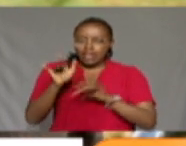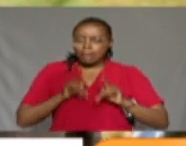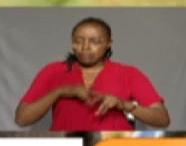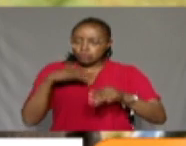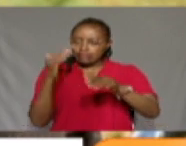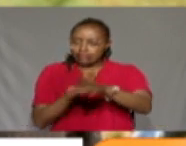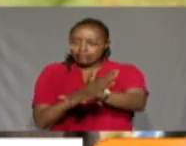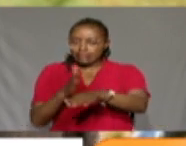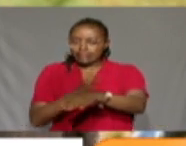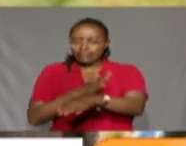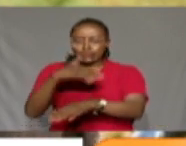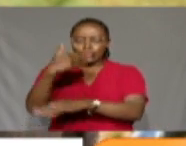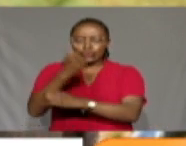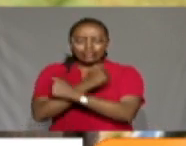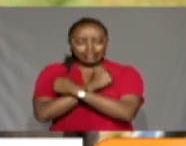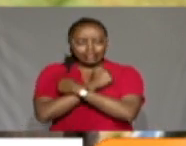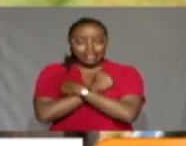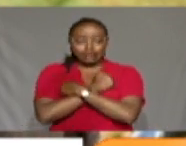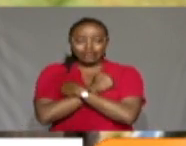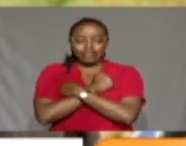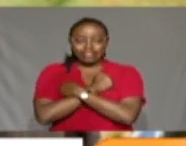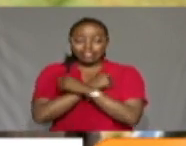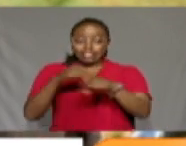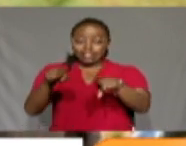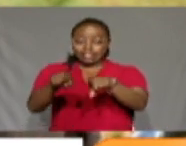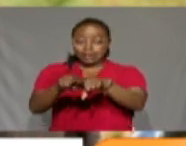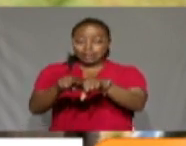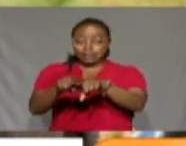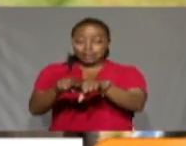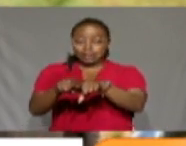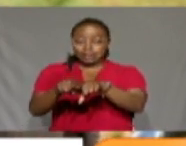kuimba imba. Na hata pia